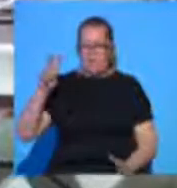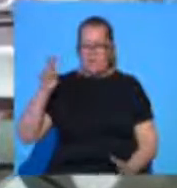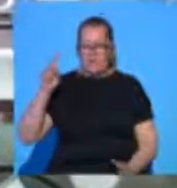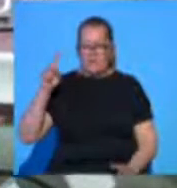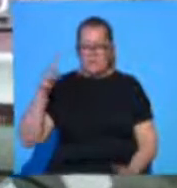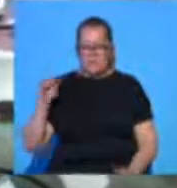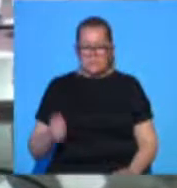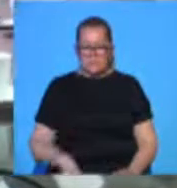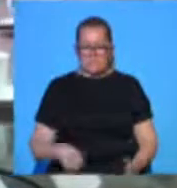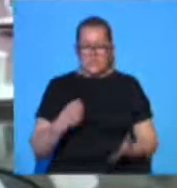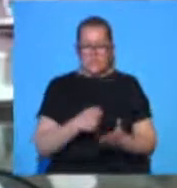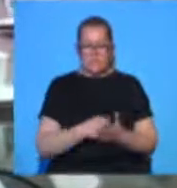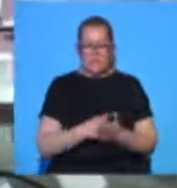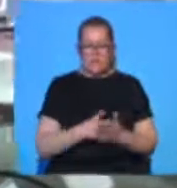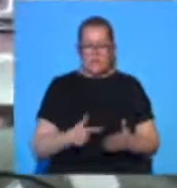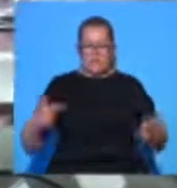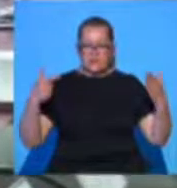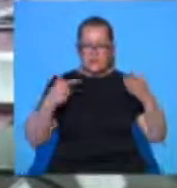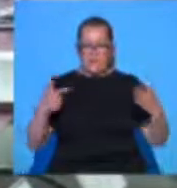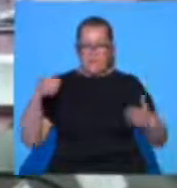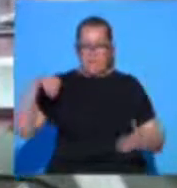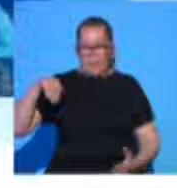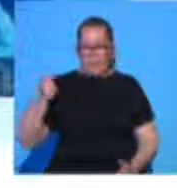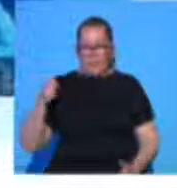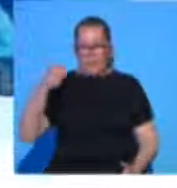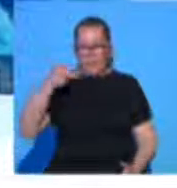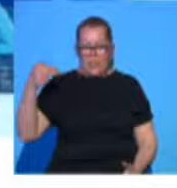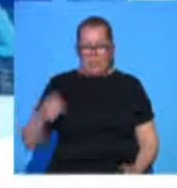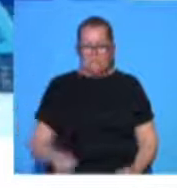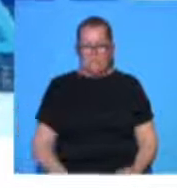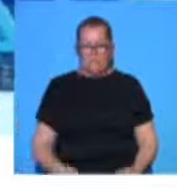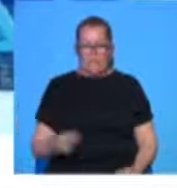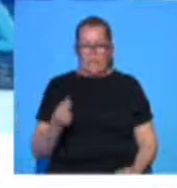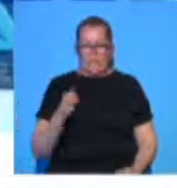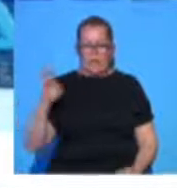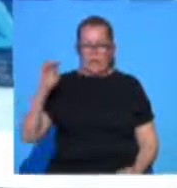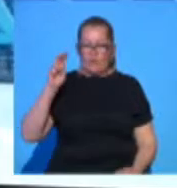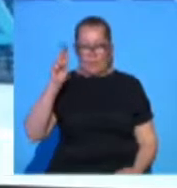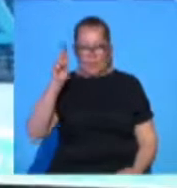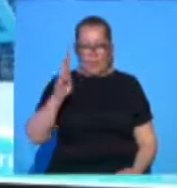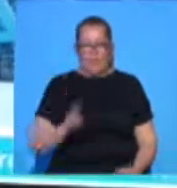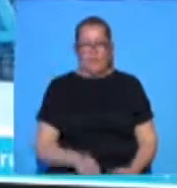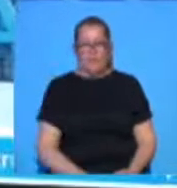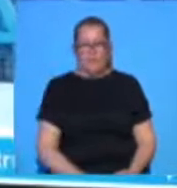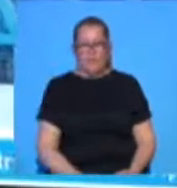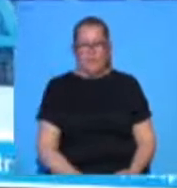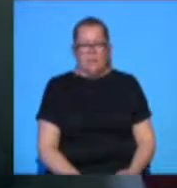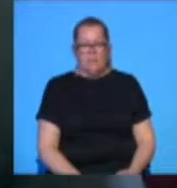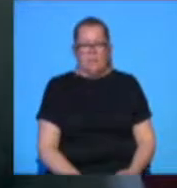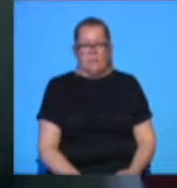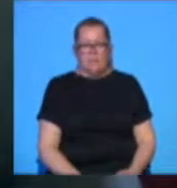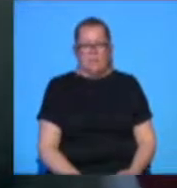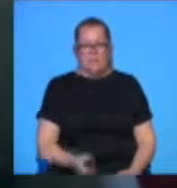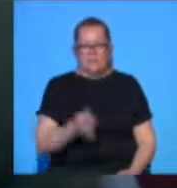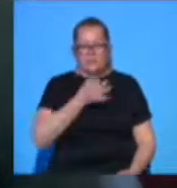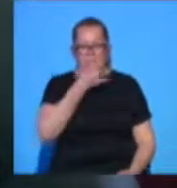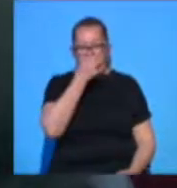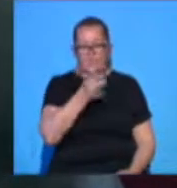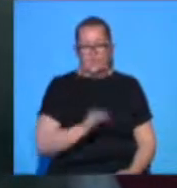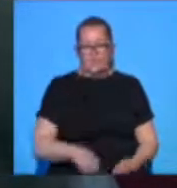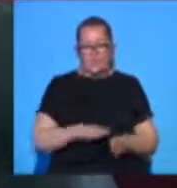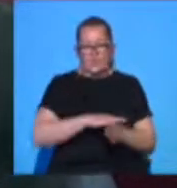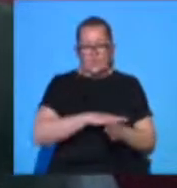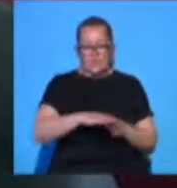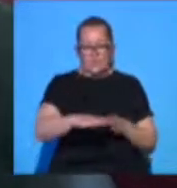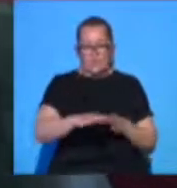aerospațiale, o investiție de peste 17 milioane de euro cofinanțată prin Fondul European de Dezvoltare Regională. Pot să vă spun doar că la